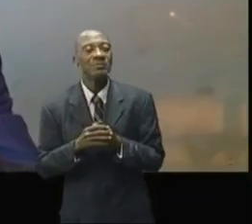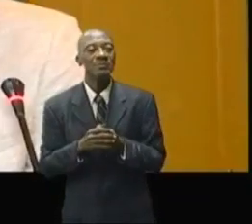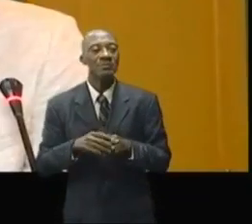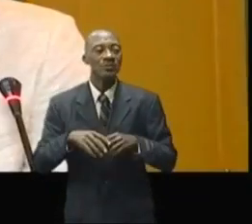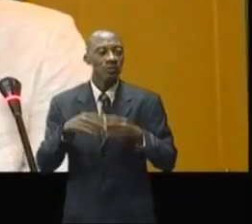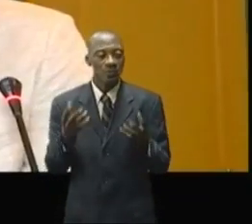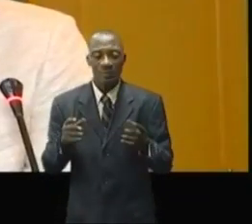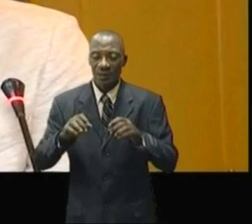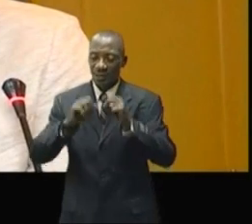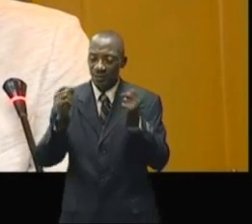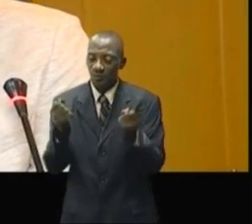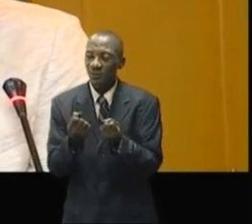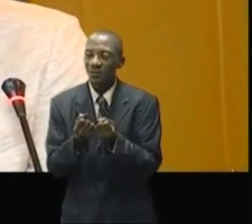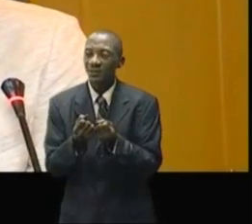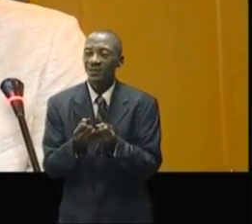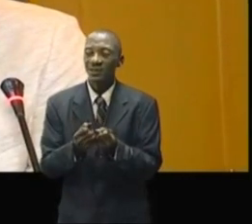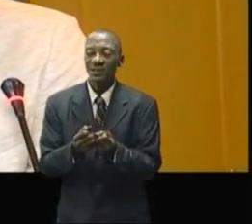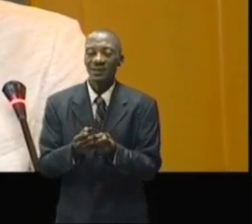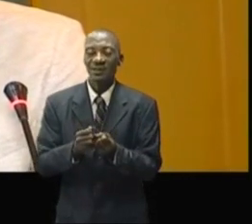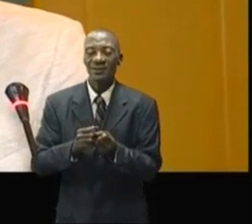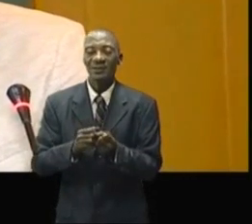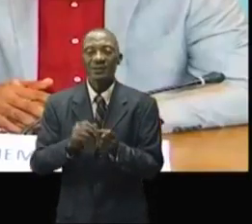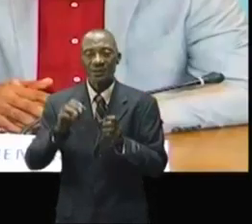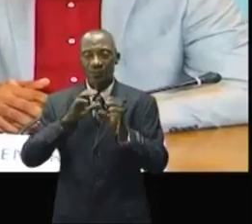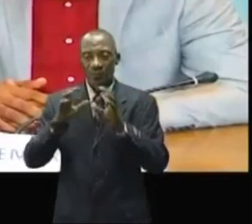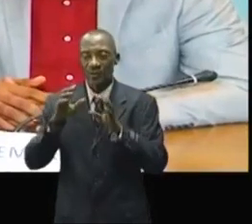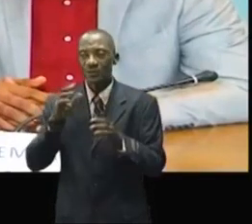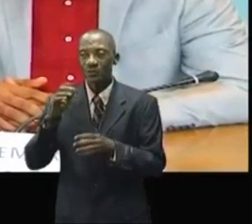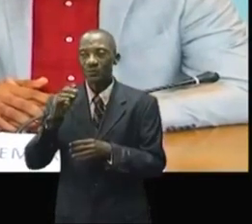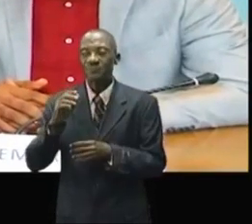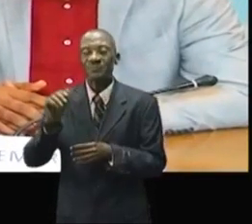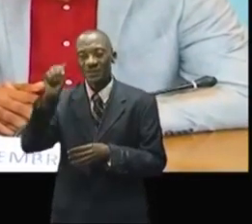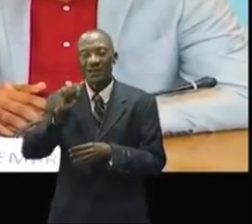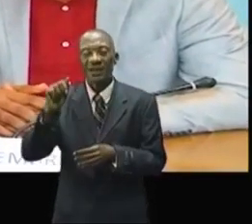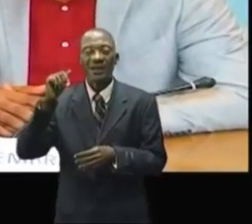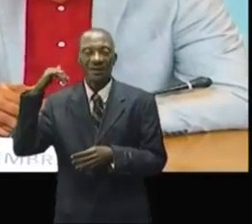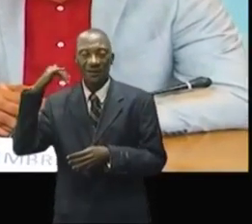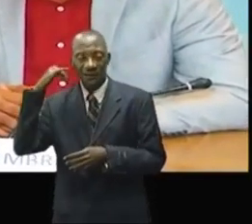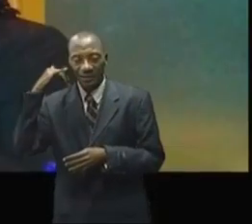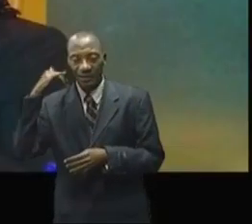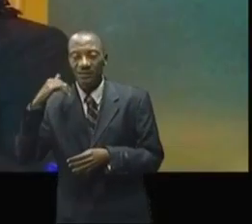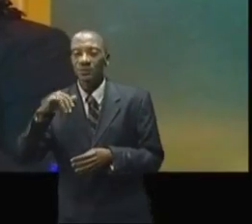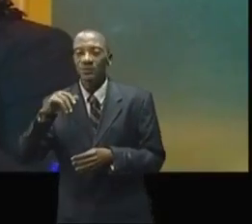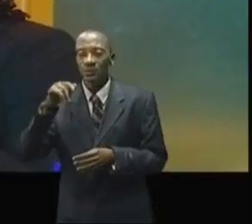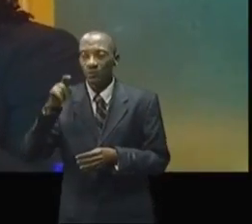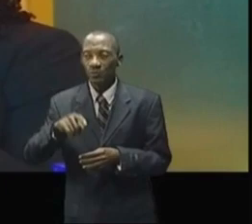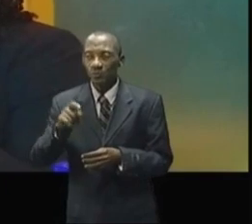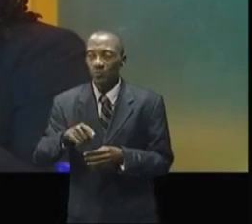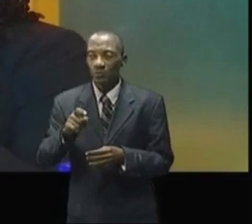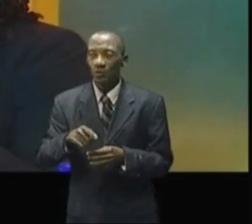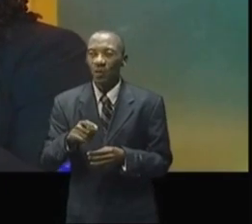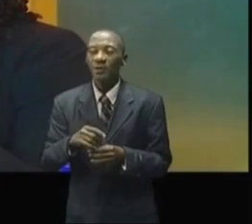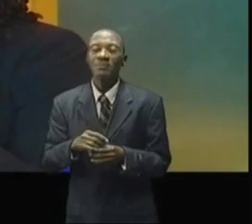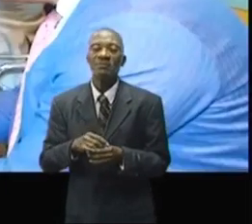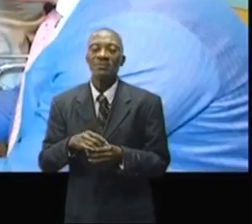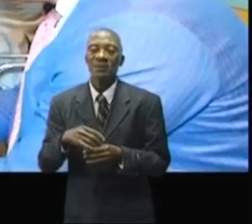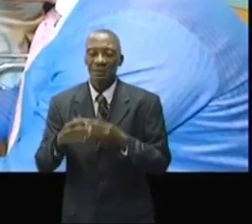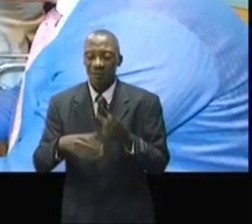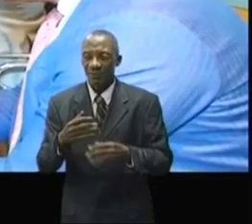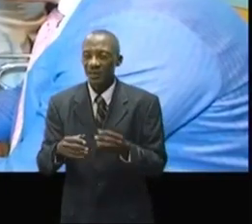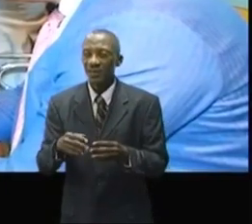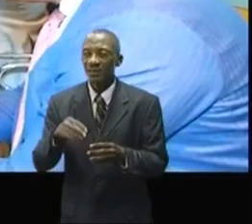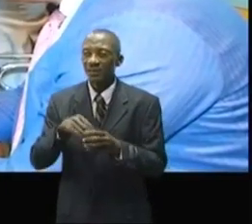Ces derniers ont remercié le ministre Kibasa Maliba pour avoir impulsé un cadre réglementaire favorable aux opérateurs